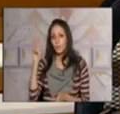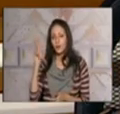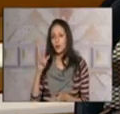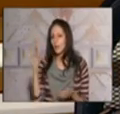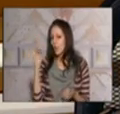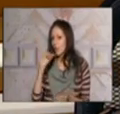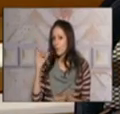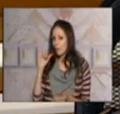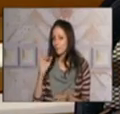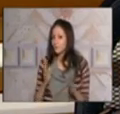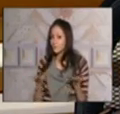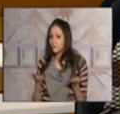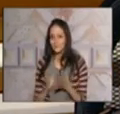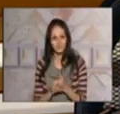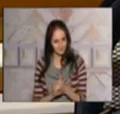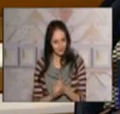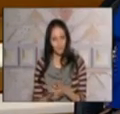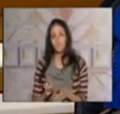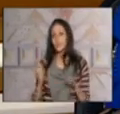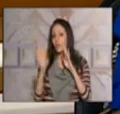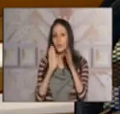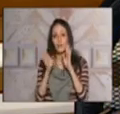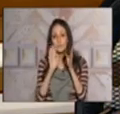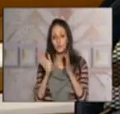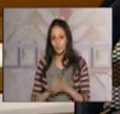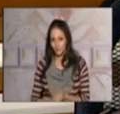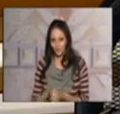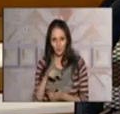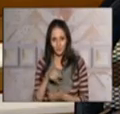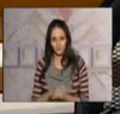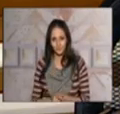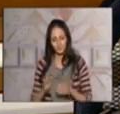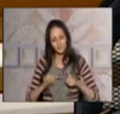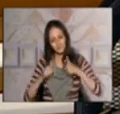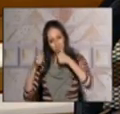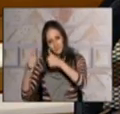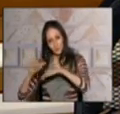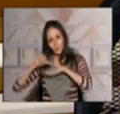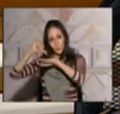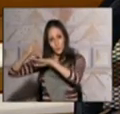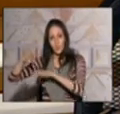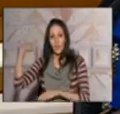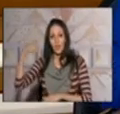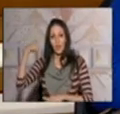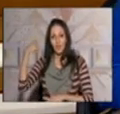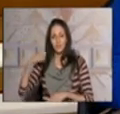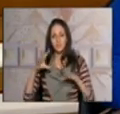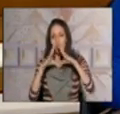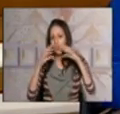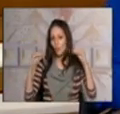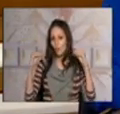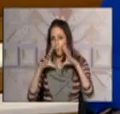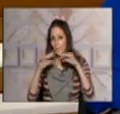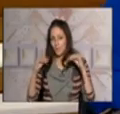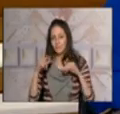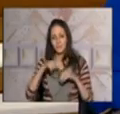على الصحف والجرائد وفي السوشيال ميديا النهاردة هو وصول الرئيس الروماني إلى مصر واستقبال السيد